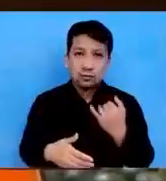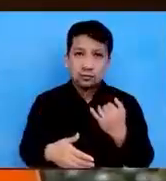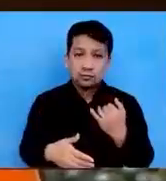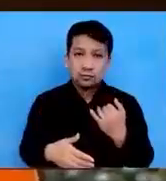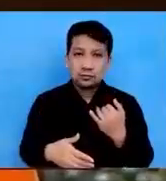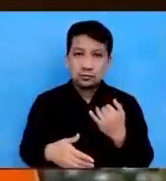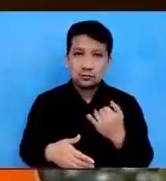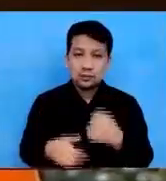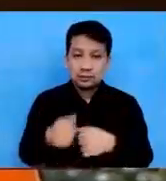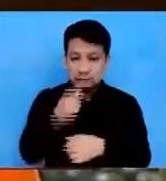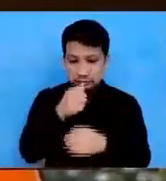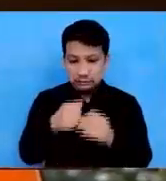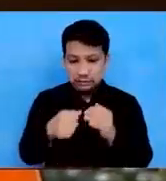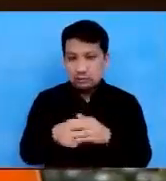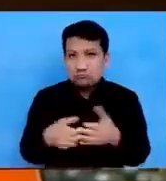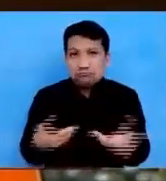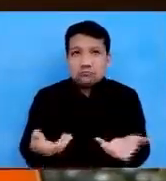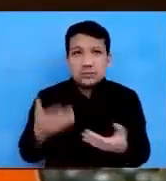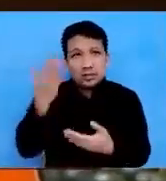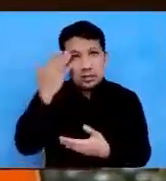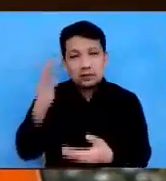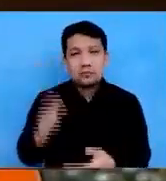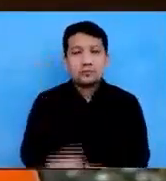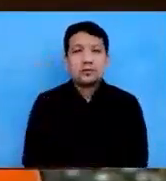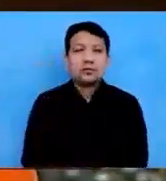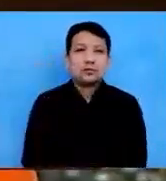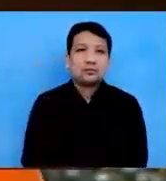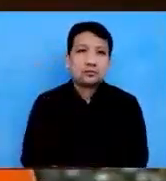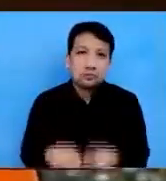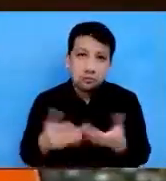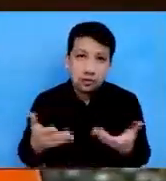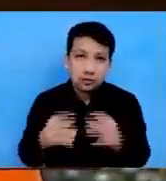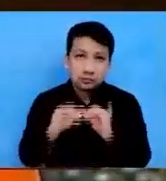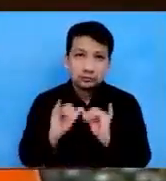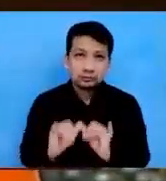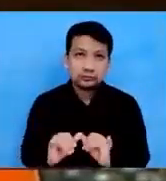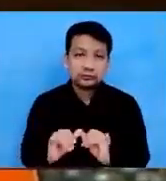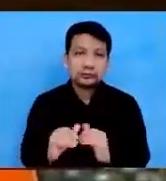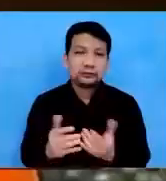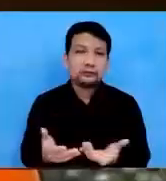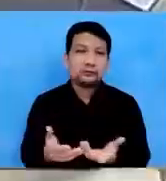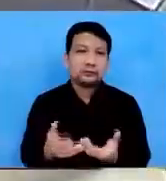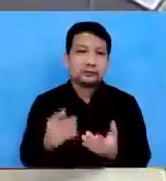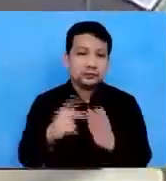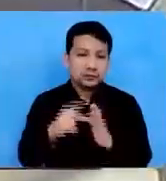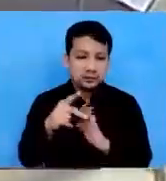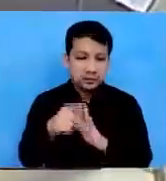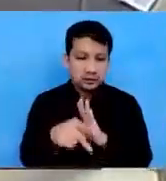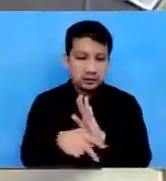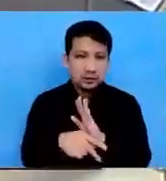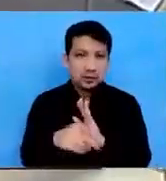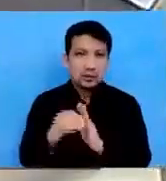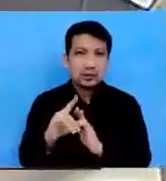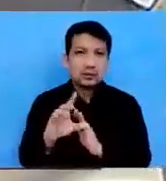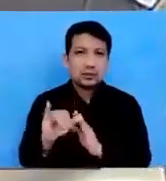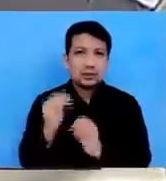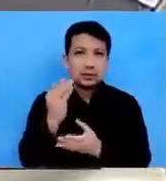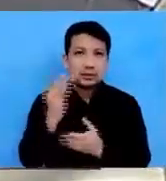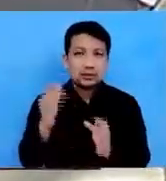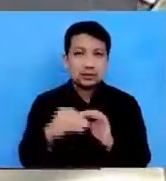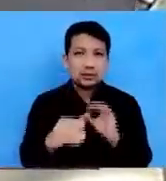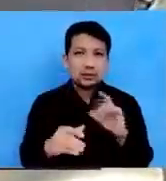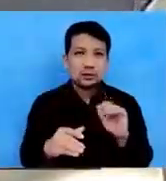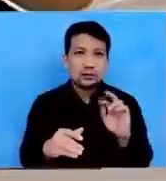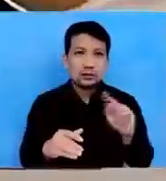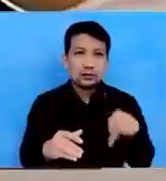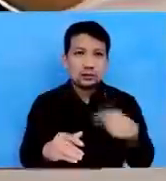Hindi nga, kasi nilihim o whatever, no? O walang sistema, yun na walang protocol eh. Pinaimbestigahan na rin ni Katapang ang doktor ng